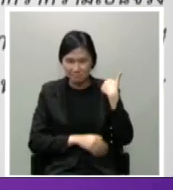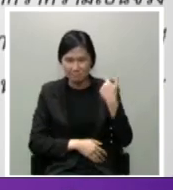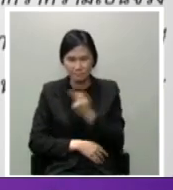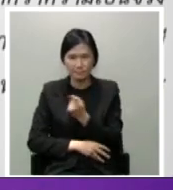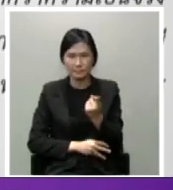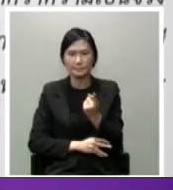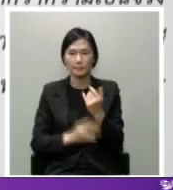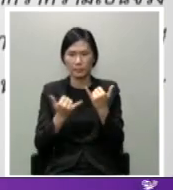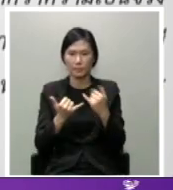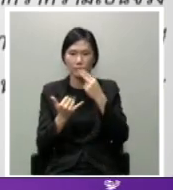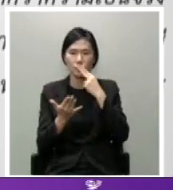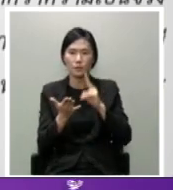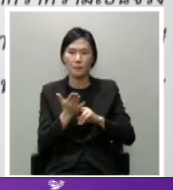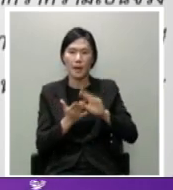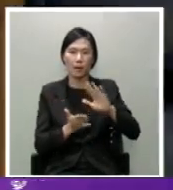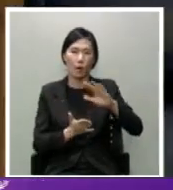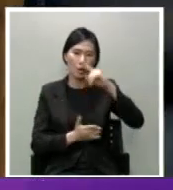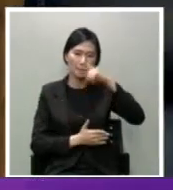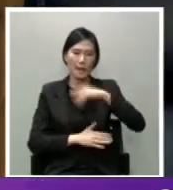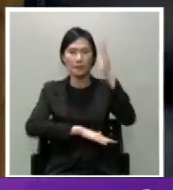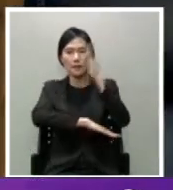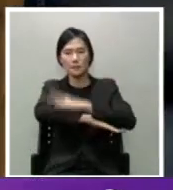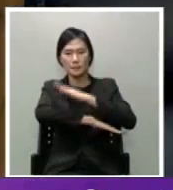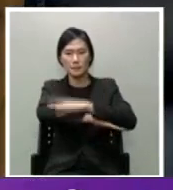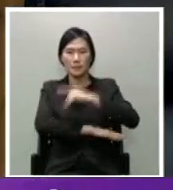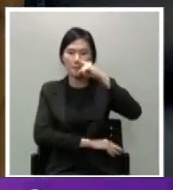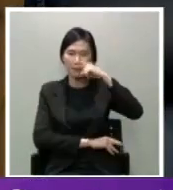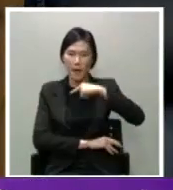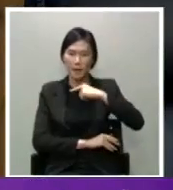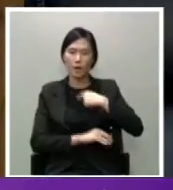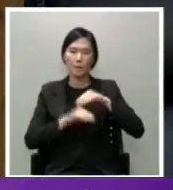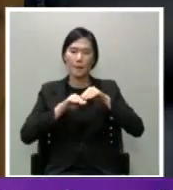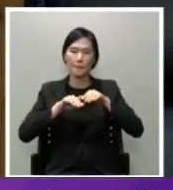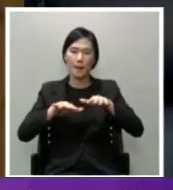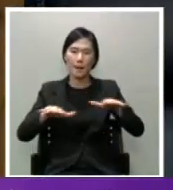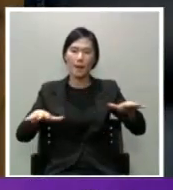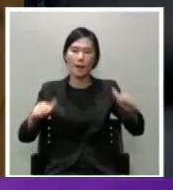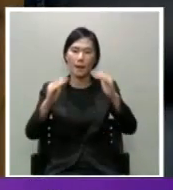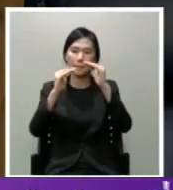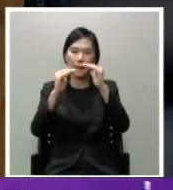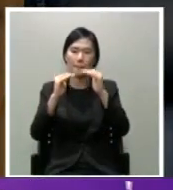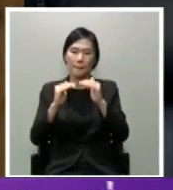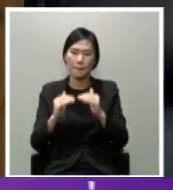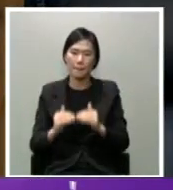เรื่องนี้หนังสือพิมพ์ไทยทั้งหลายก็ได้ลงมาเป็นลำดับ